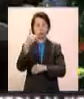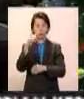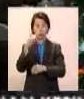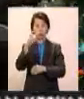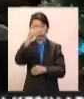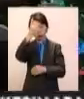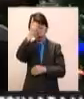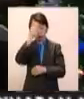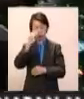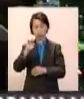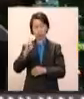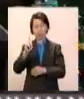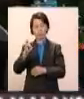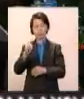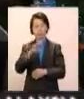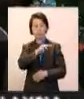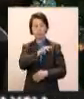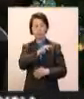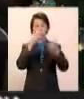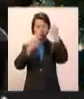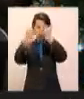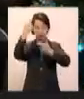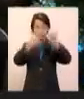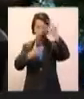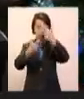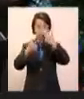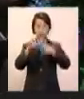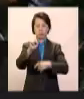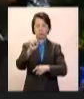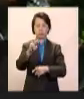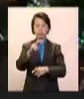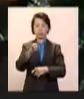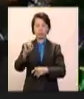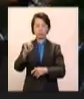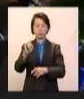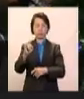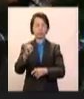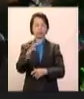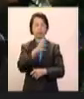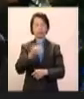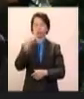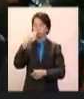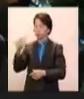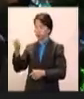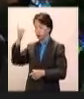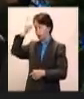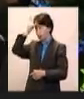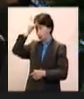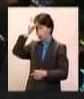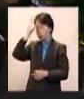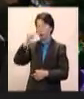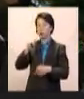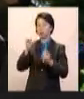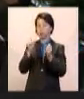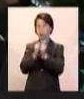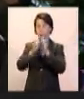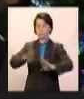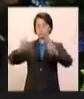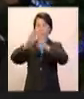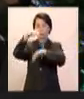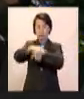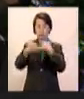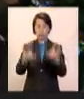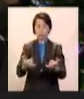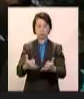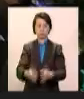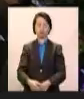Datuk Muhammadin bin Ketapi, Menteri Pelancongan Seni dan Budaya Malaysia. Baik, terima kasih Datuk bersama kami di Nasional 8 pada waktu ini, Datuk. Ya,